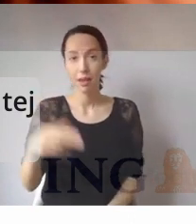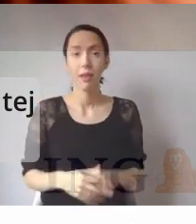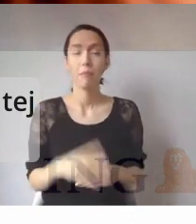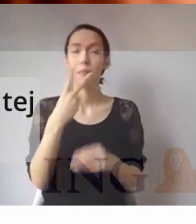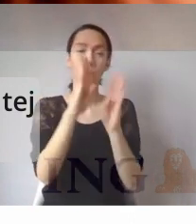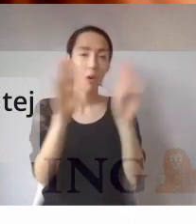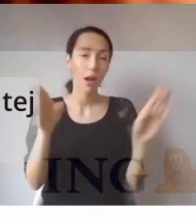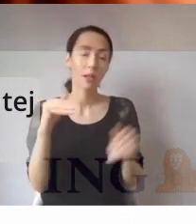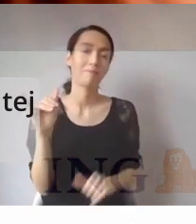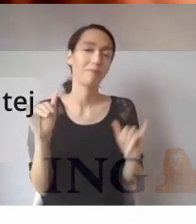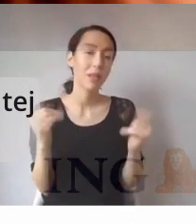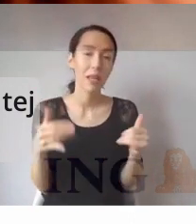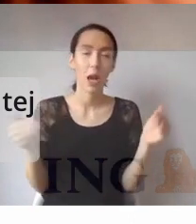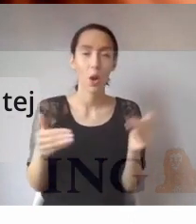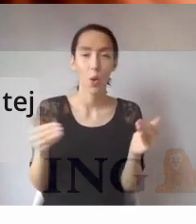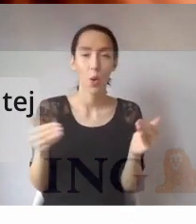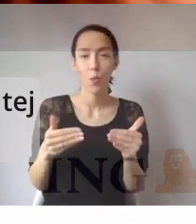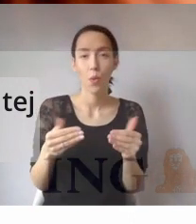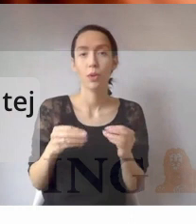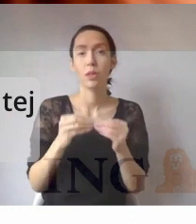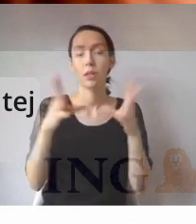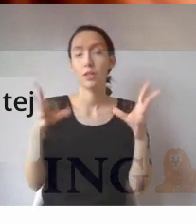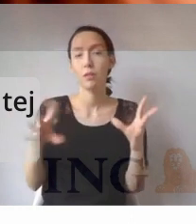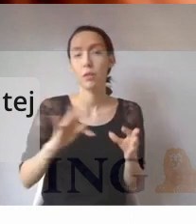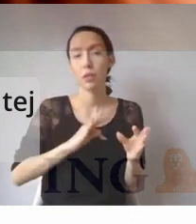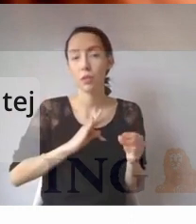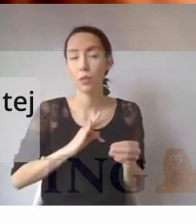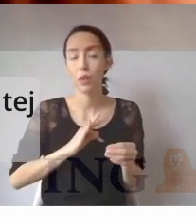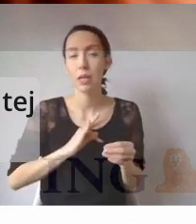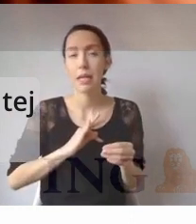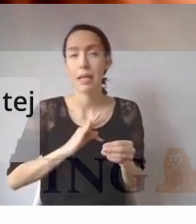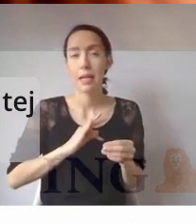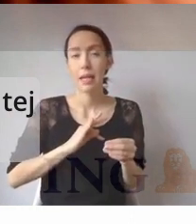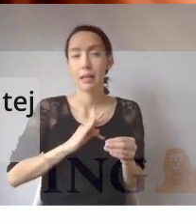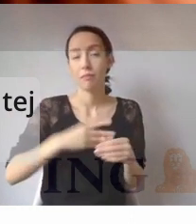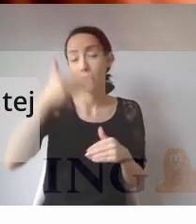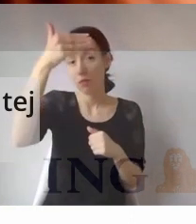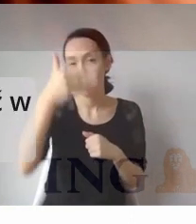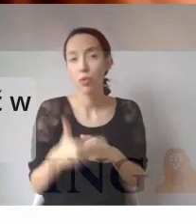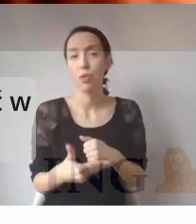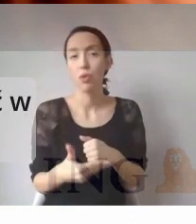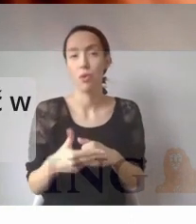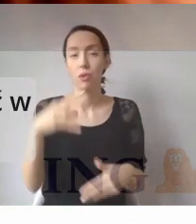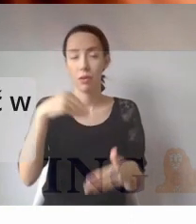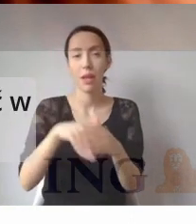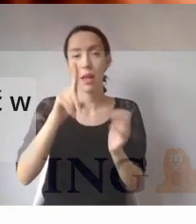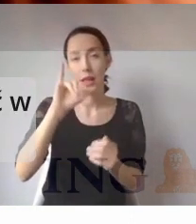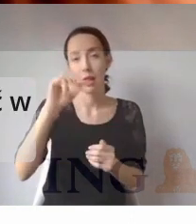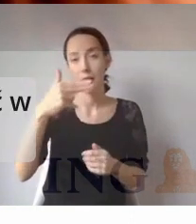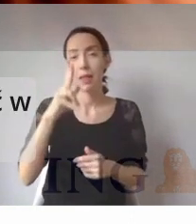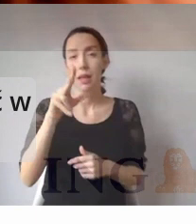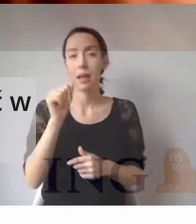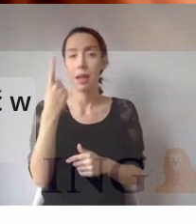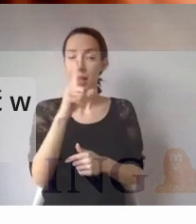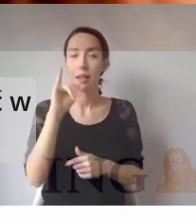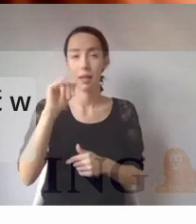swój profil na tym, tutaj na tej platformie społecznościowej, jakie ma części i jak